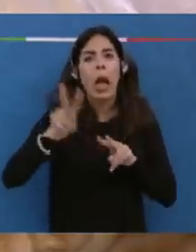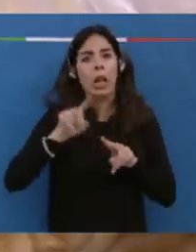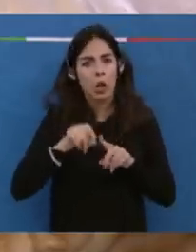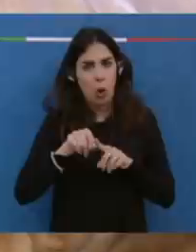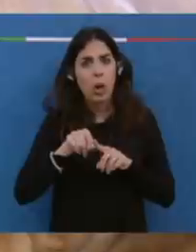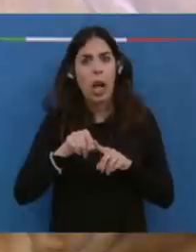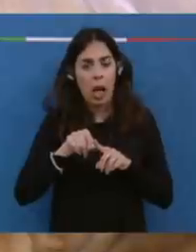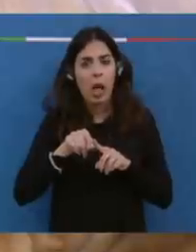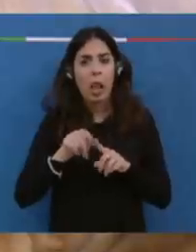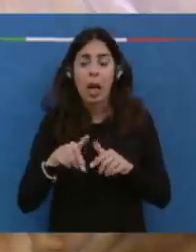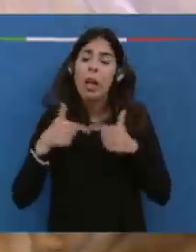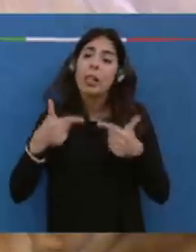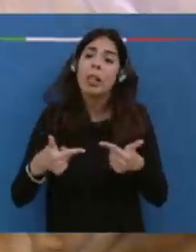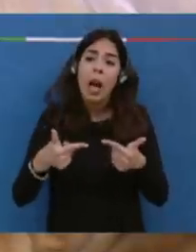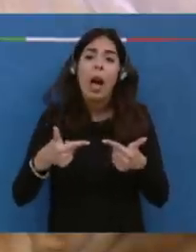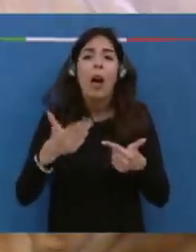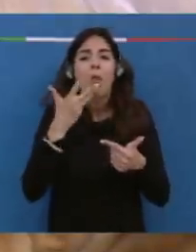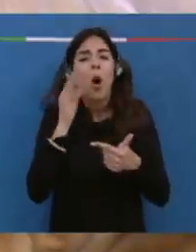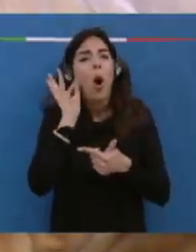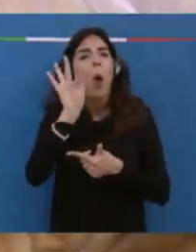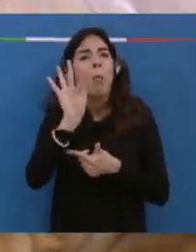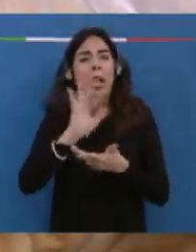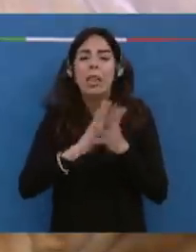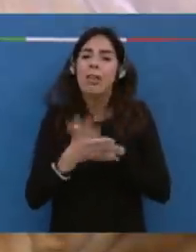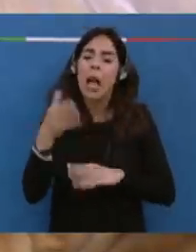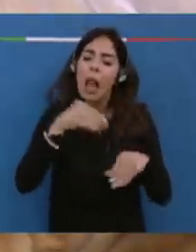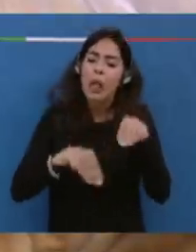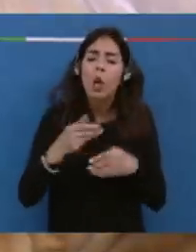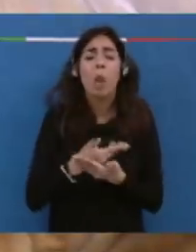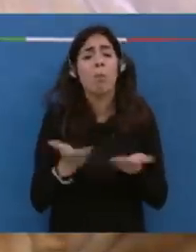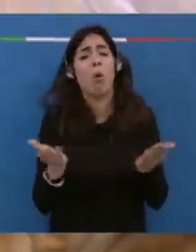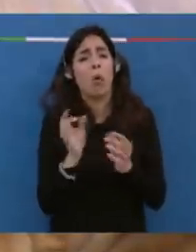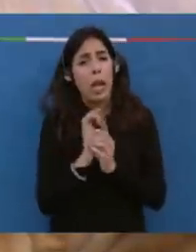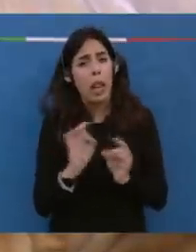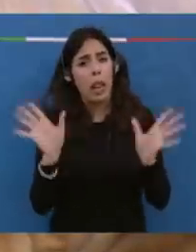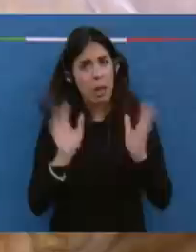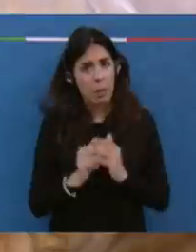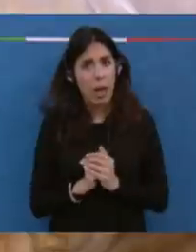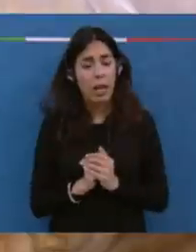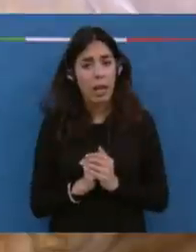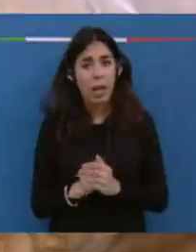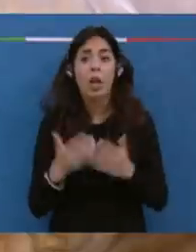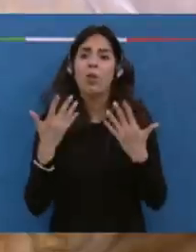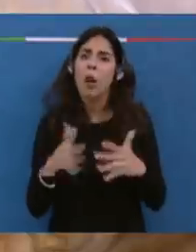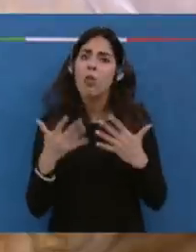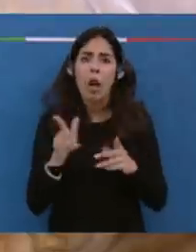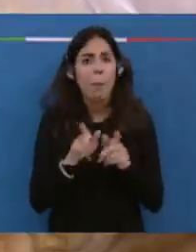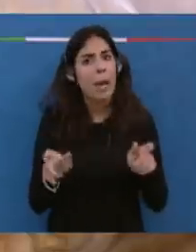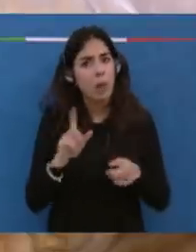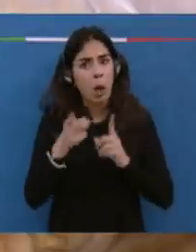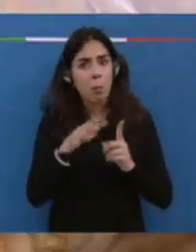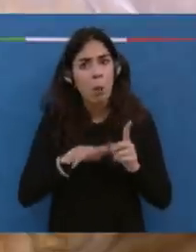pubbliche libere ha già ottenuto credibilità nel paese